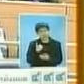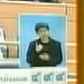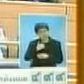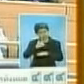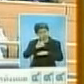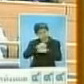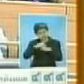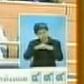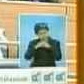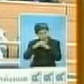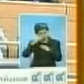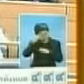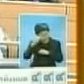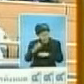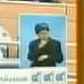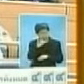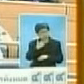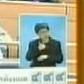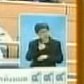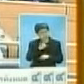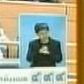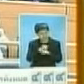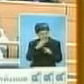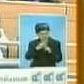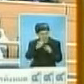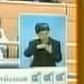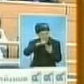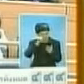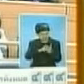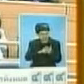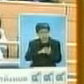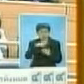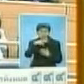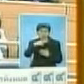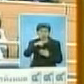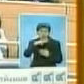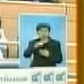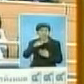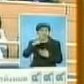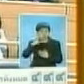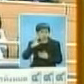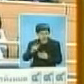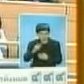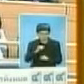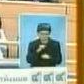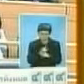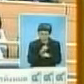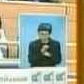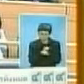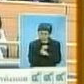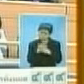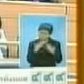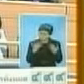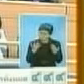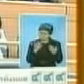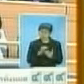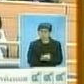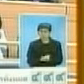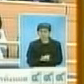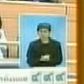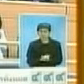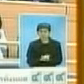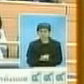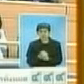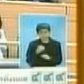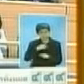เปลี่ยนคำถามคือว่าประชาธิปัตย์เนี่ยจะยืนในสไตล์การพูดแบบเดิมึเปล่าอันนี้ผมเข้าแค่วิเคราะห์นับหน้าวิเคราะห์ในเชิงเรอิเลยนะ